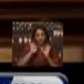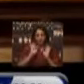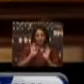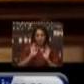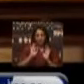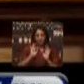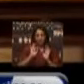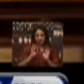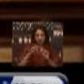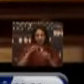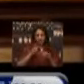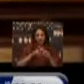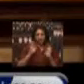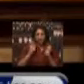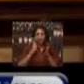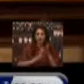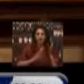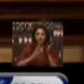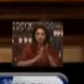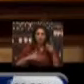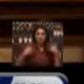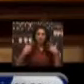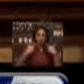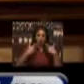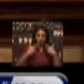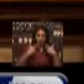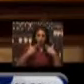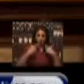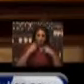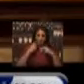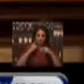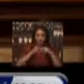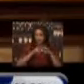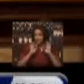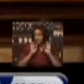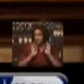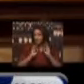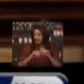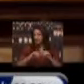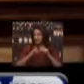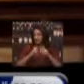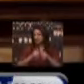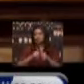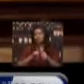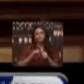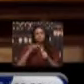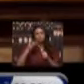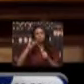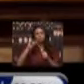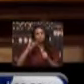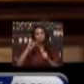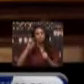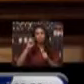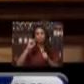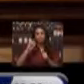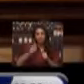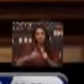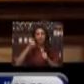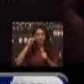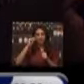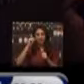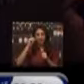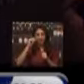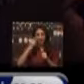وتحاول تبين خطورة الحرب. وكان من ضمن العناصر الفاعلة اللي كان بيستعين بها دكتور عبد القادر حاتم مدام لمنى عبد